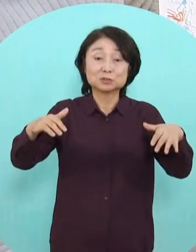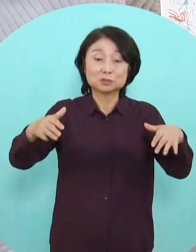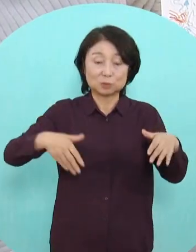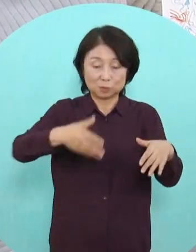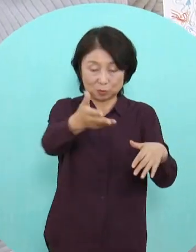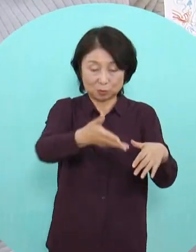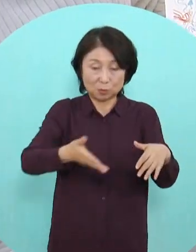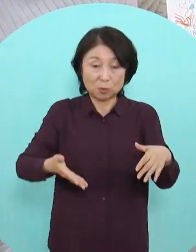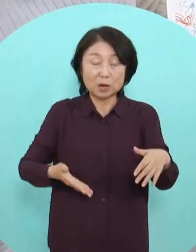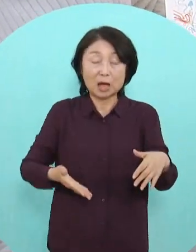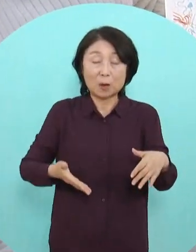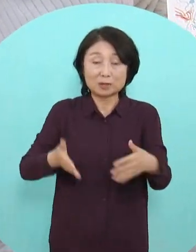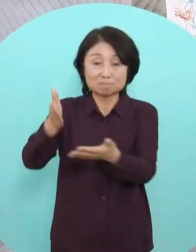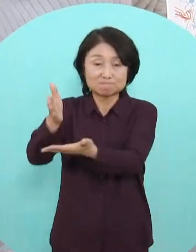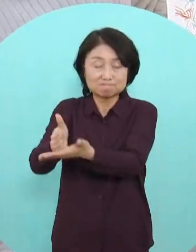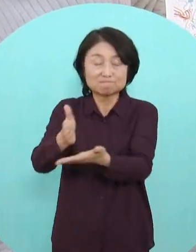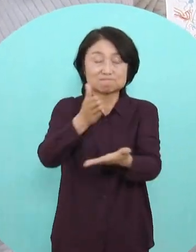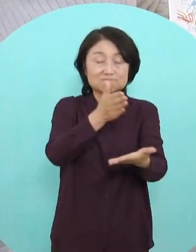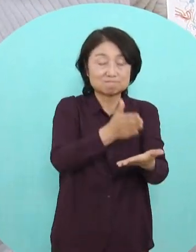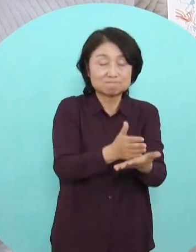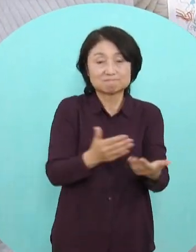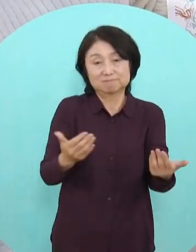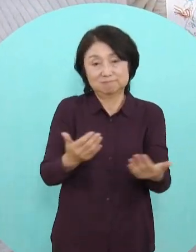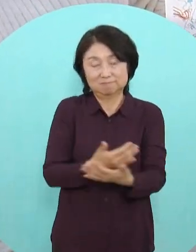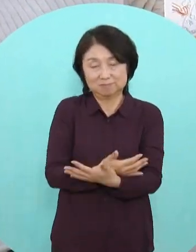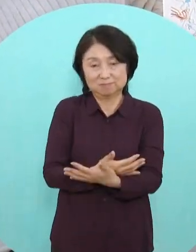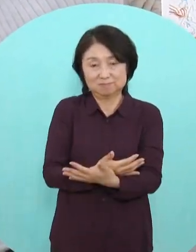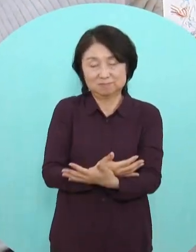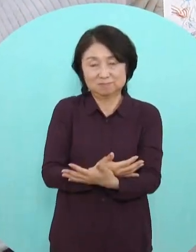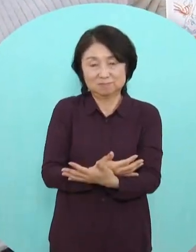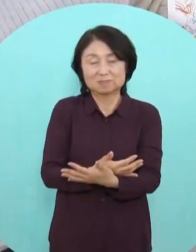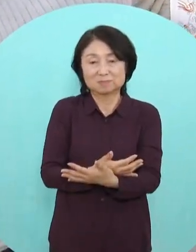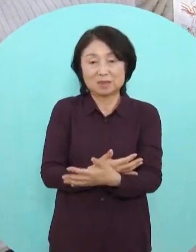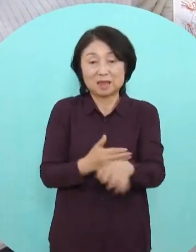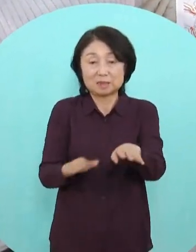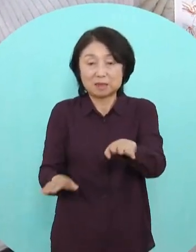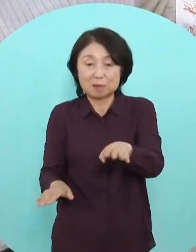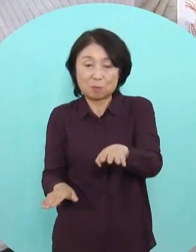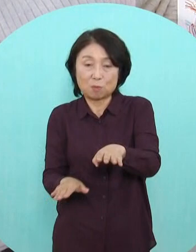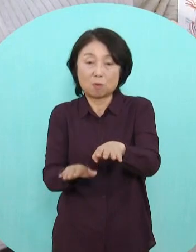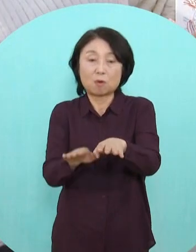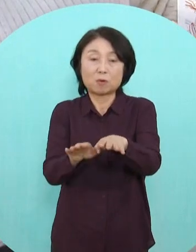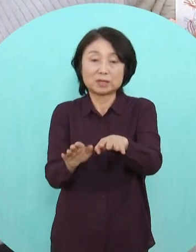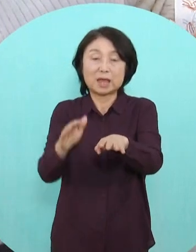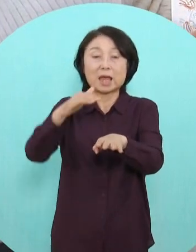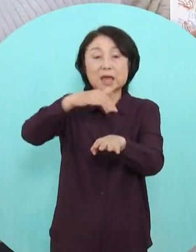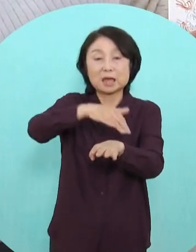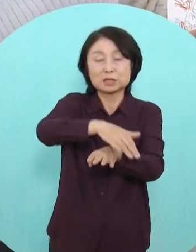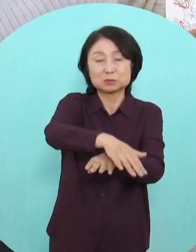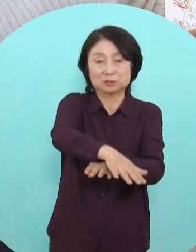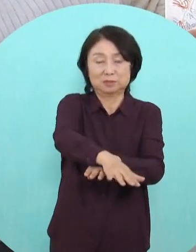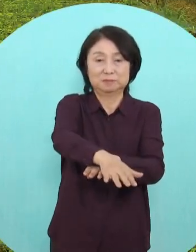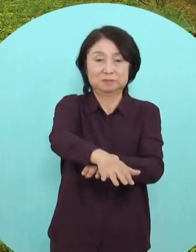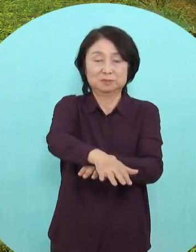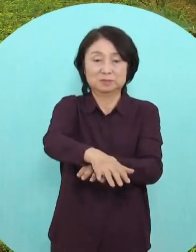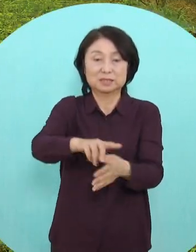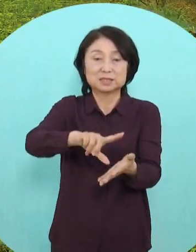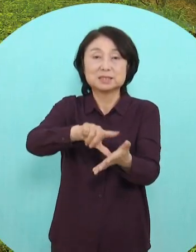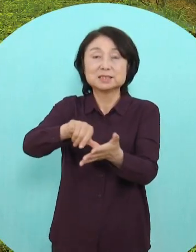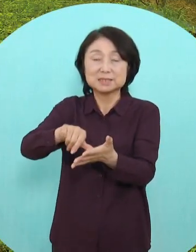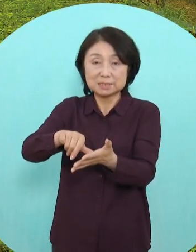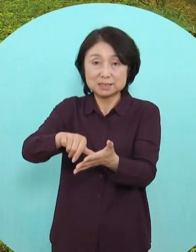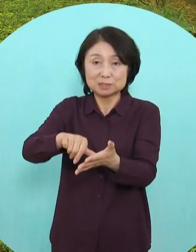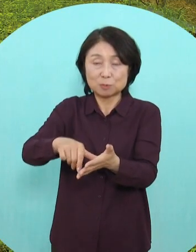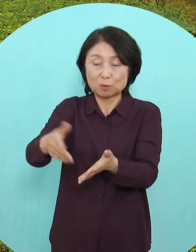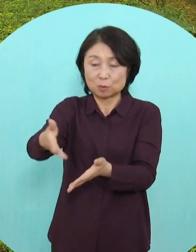この本流の伏野川に吐けなくなる、 うん、 そしてまあ一部ですね、堤防を越えてこう越水してしまったり、あと地